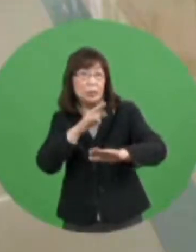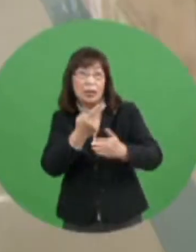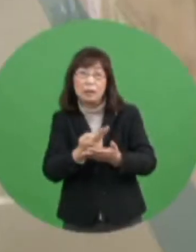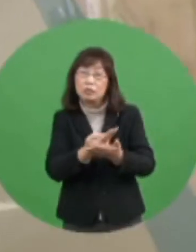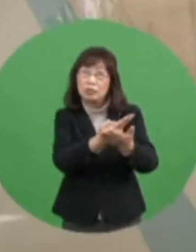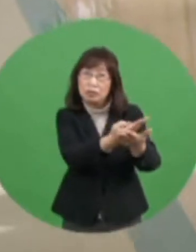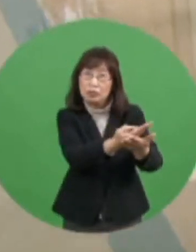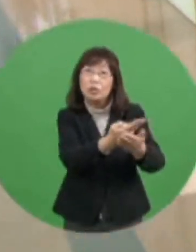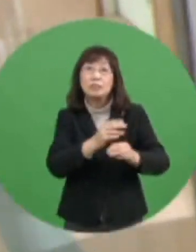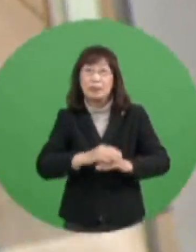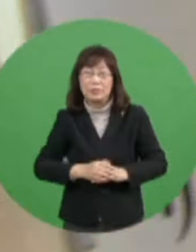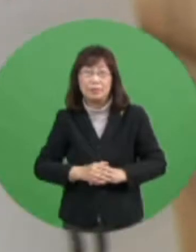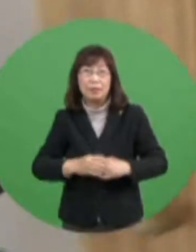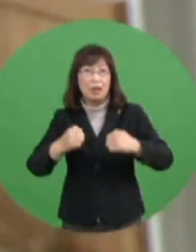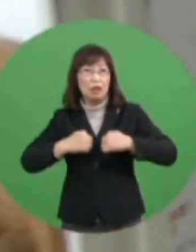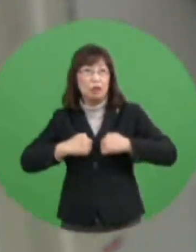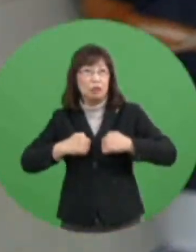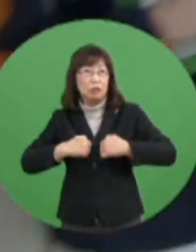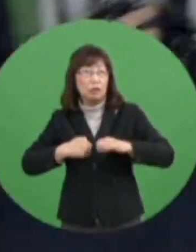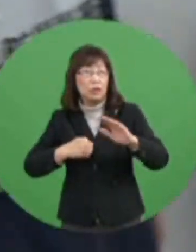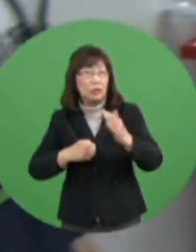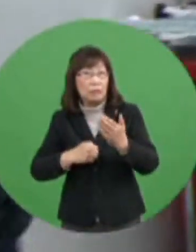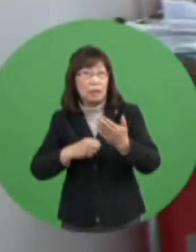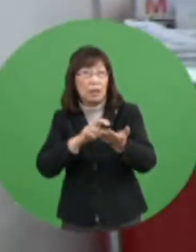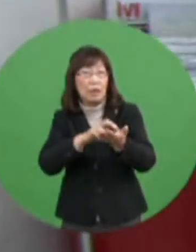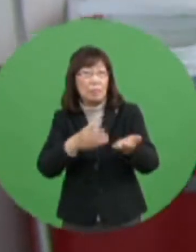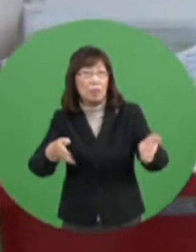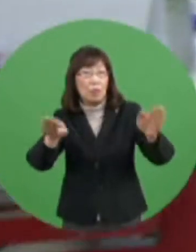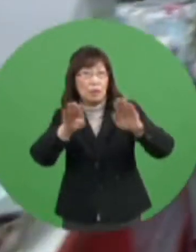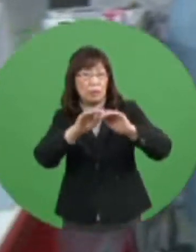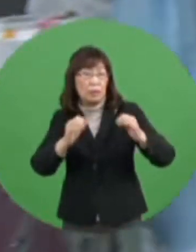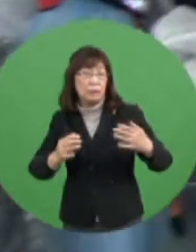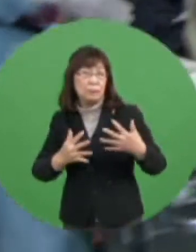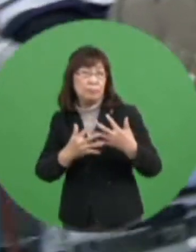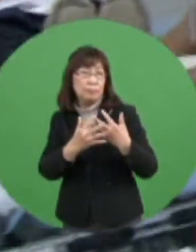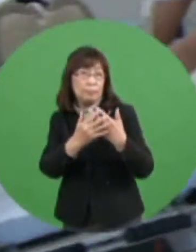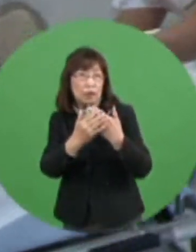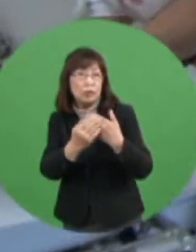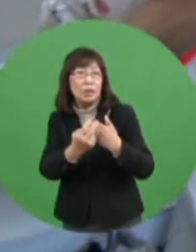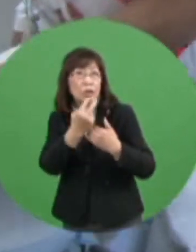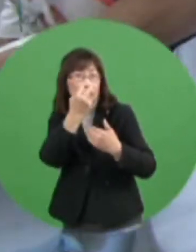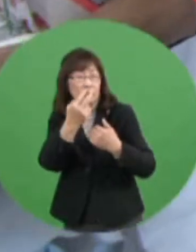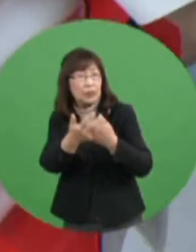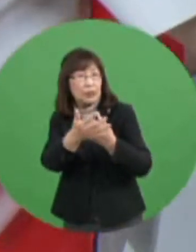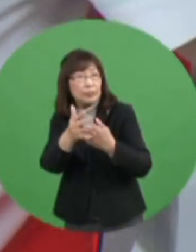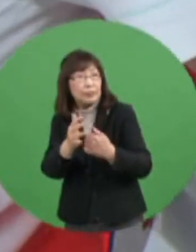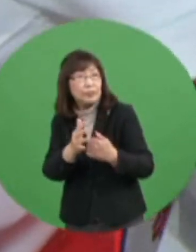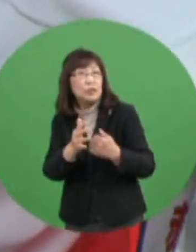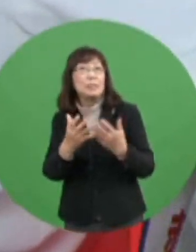。訓練とはいえ病院は緊張した空気に包まれていました。